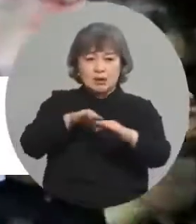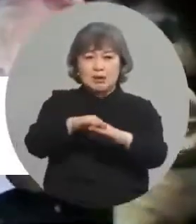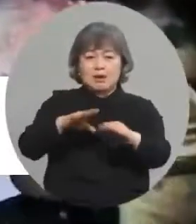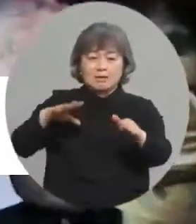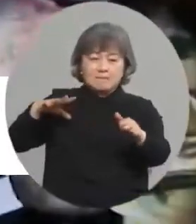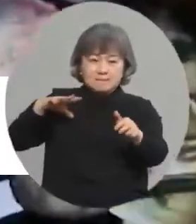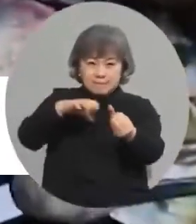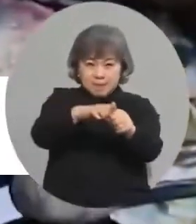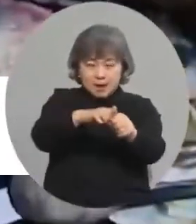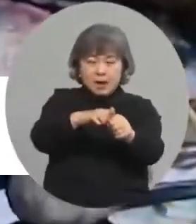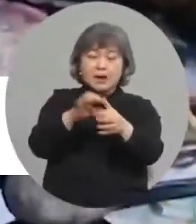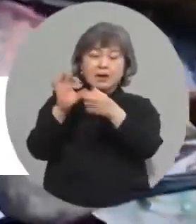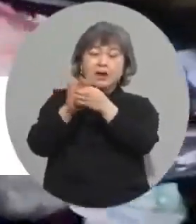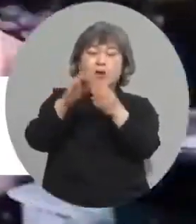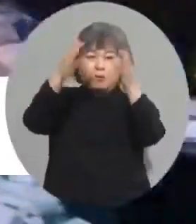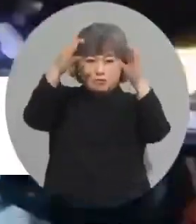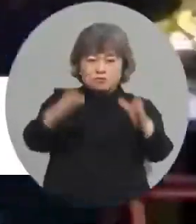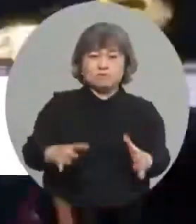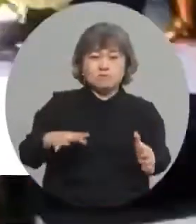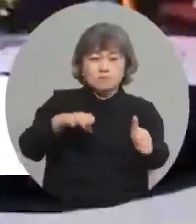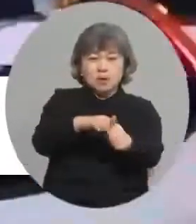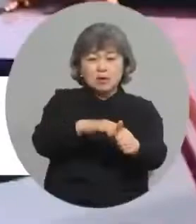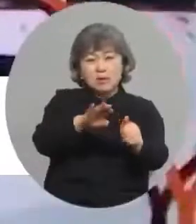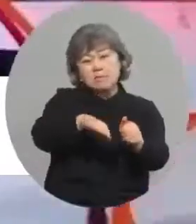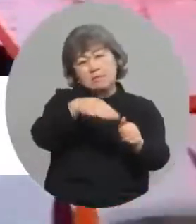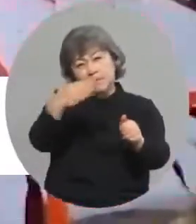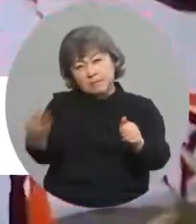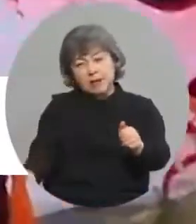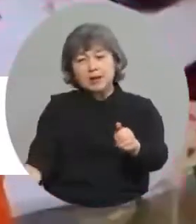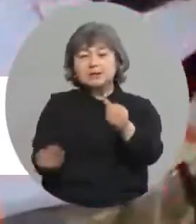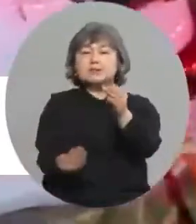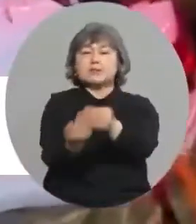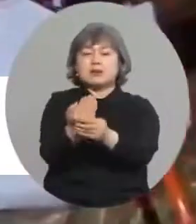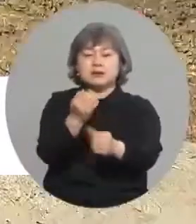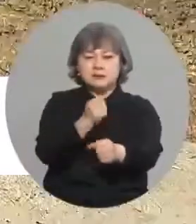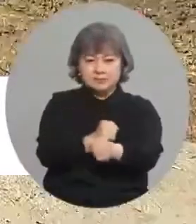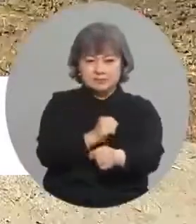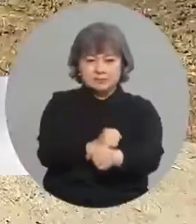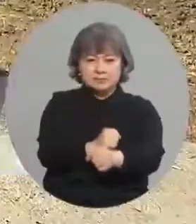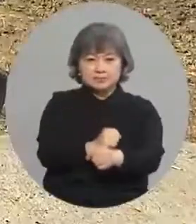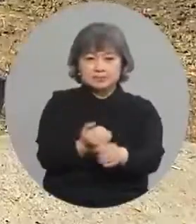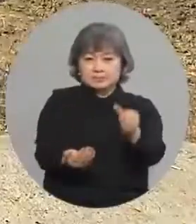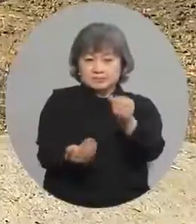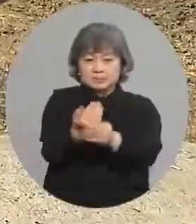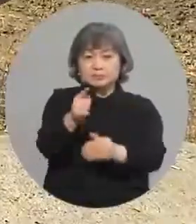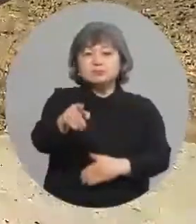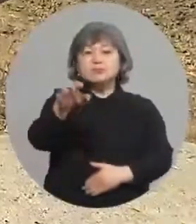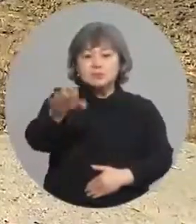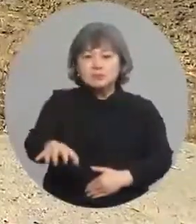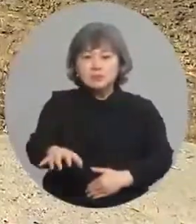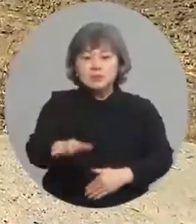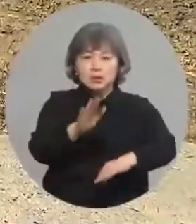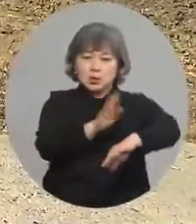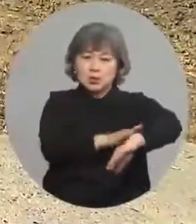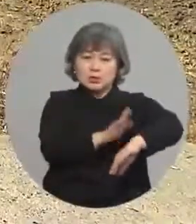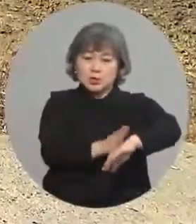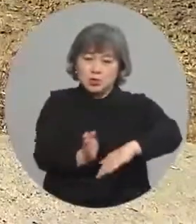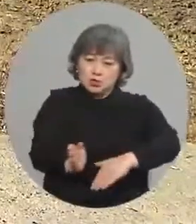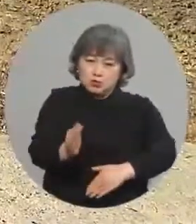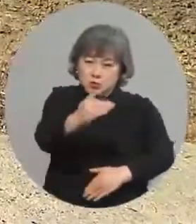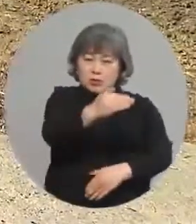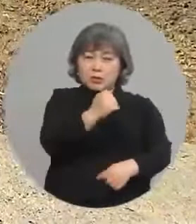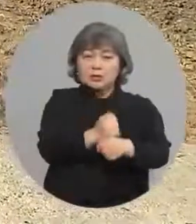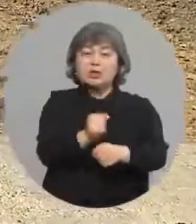가드레일과 전신줄을 잇따라 들이받고 농수로로 추락하는 사고가 발생했습니다. 사고 현장입니다. 좌측으로 휘어져 있는